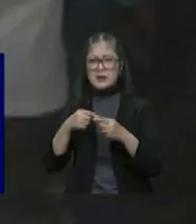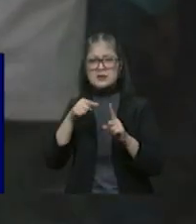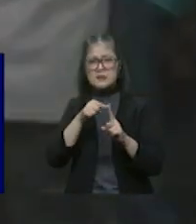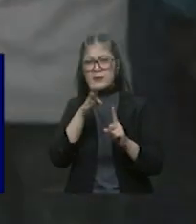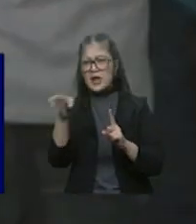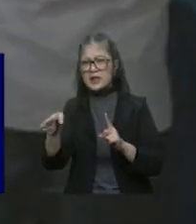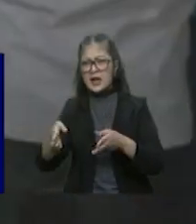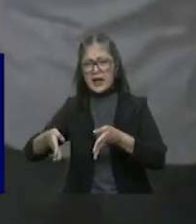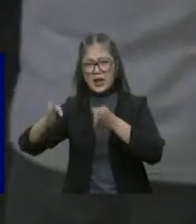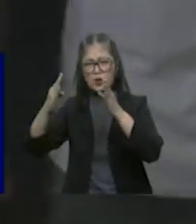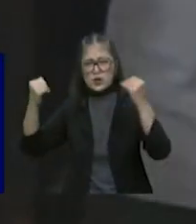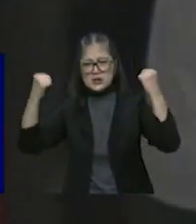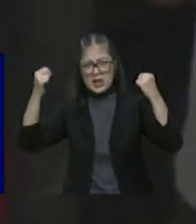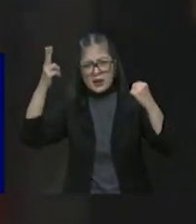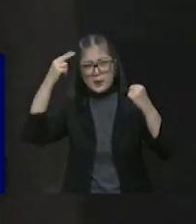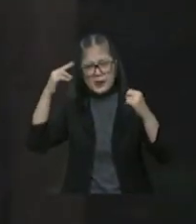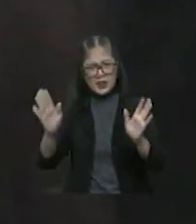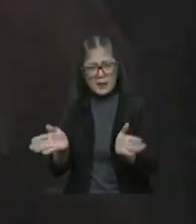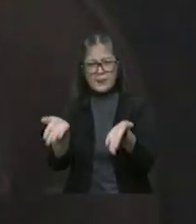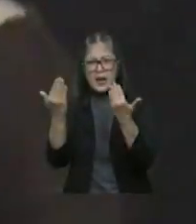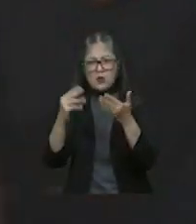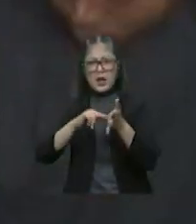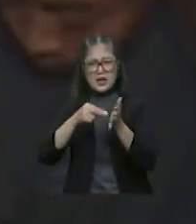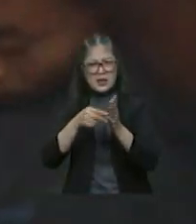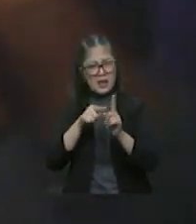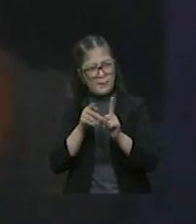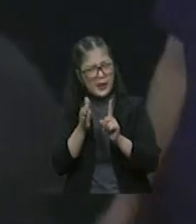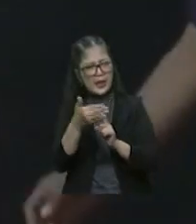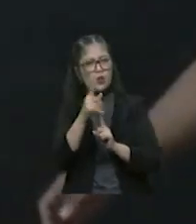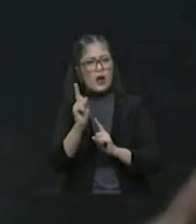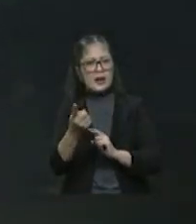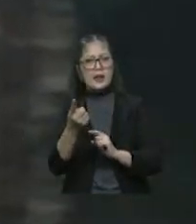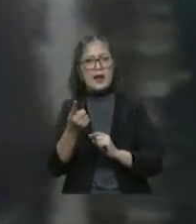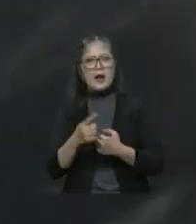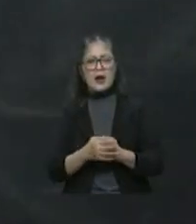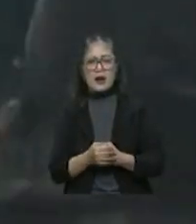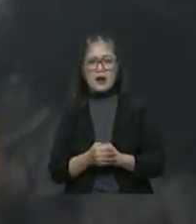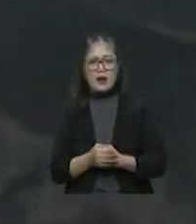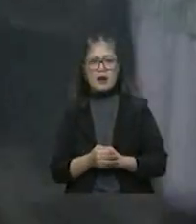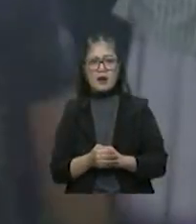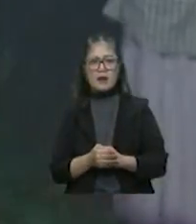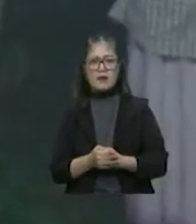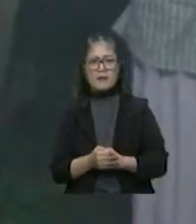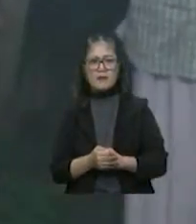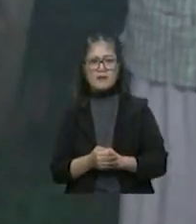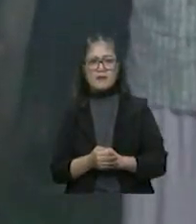mendapat perlindungan dan keselamatan dari gerobokan Jawa Tengah rustama Nusantara melaporkan